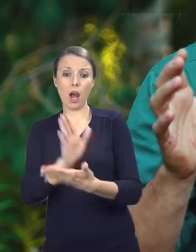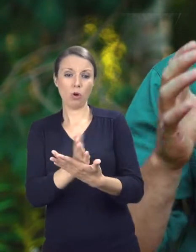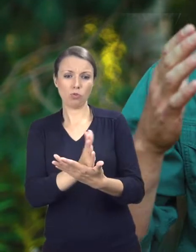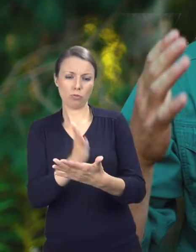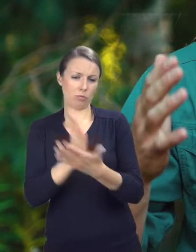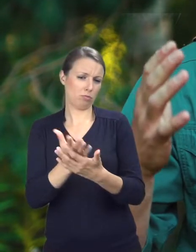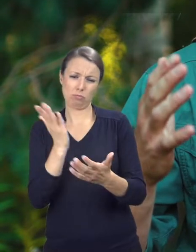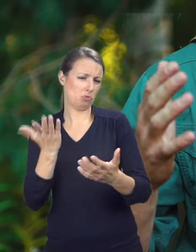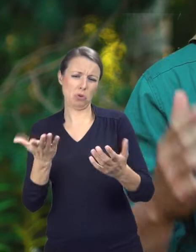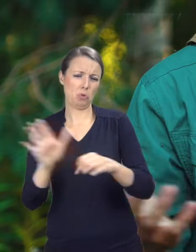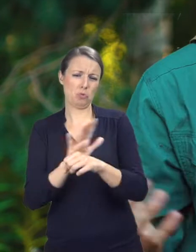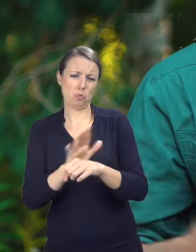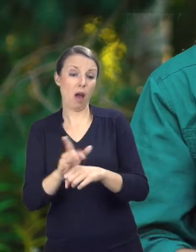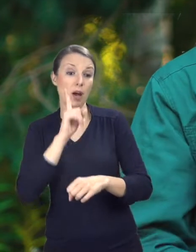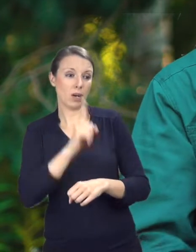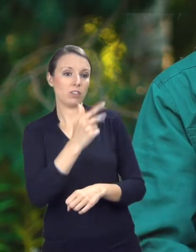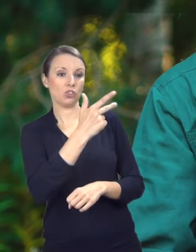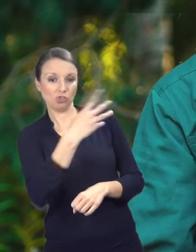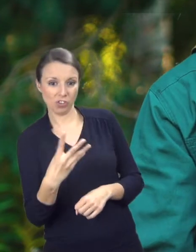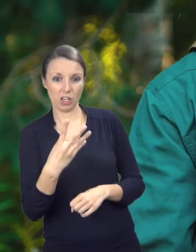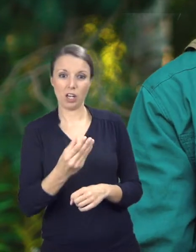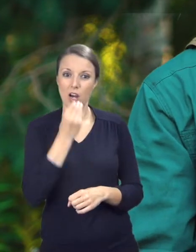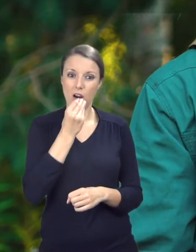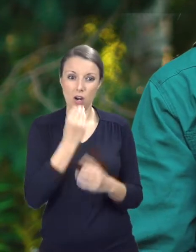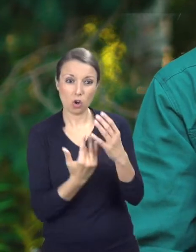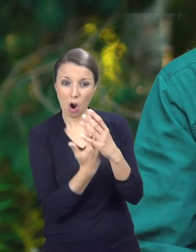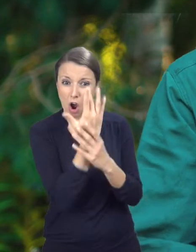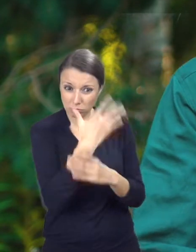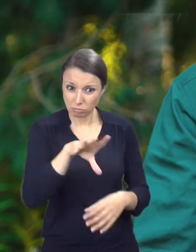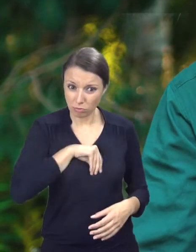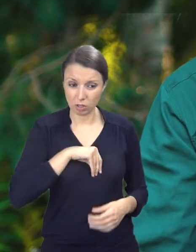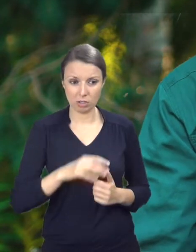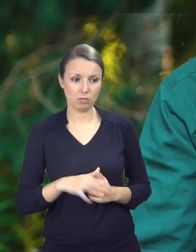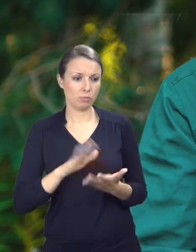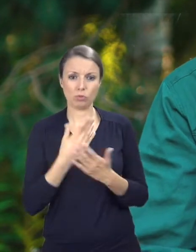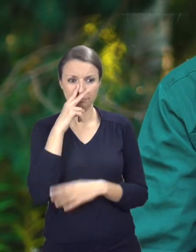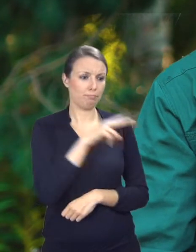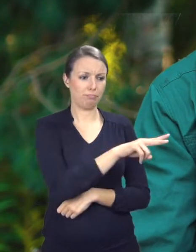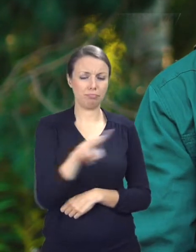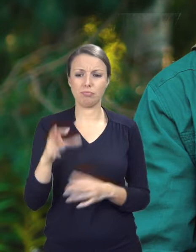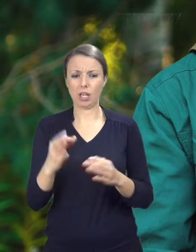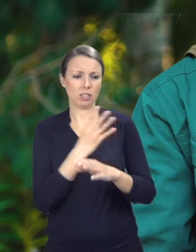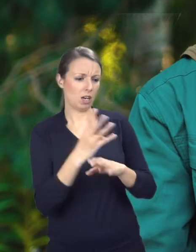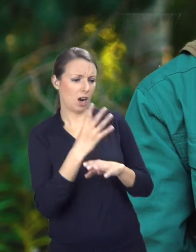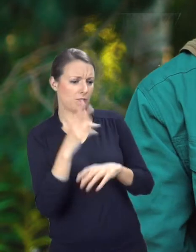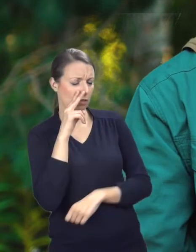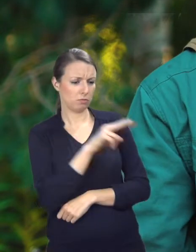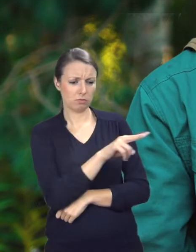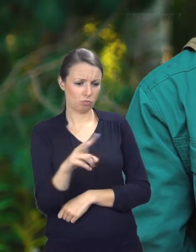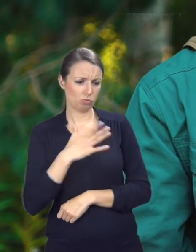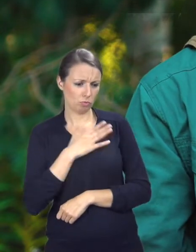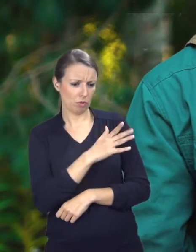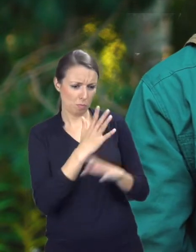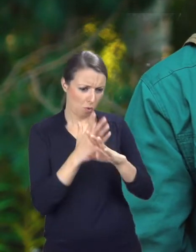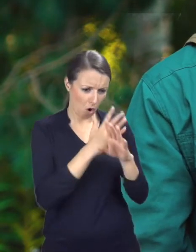do jedzenia mamy naprawdę dużą część, 3/4 tej skali roślin, które się tutaj znajdują. Jakbym tak popatrzył na trawę, to już stąd można by było zrobić i mąkę,